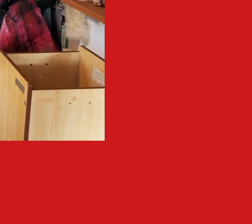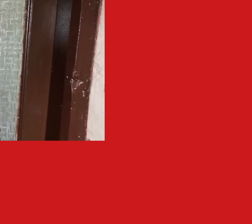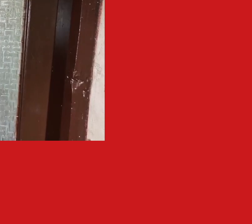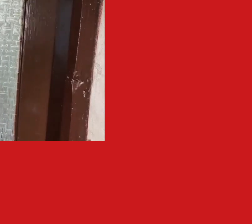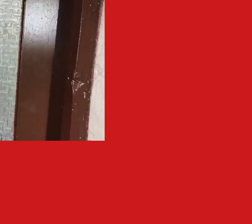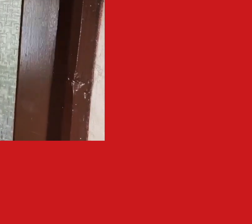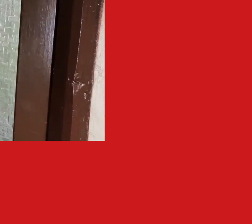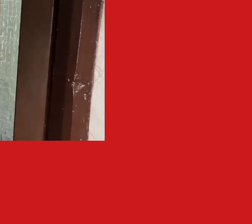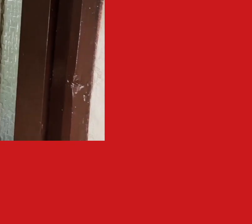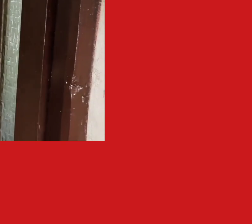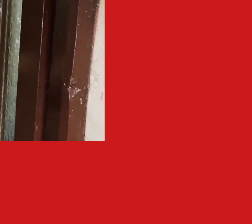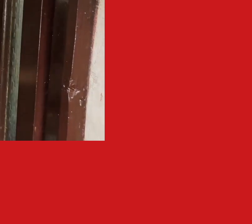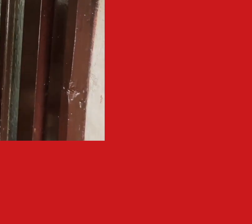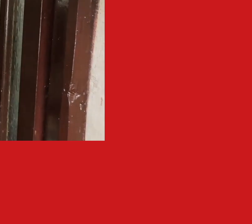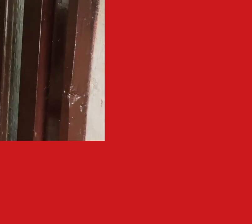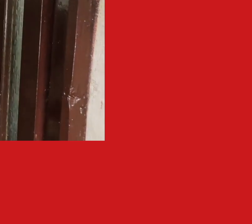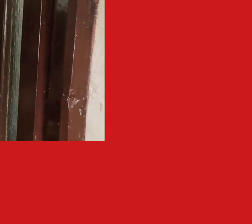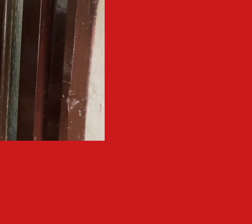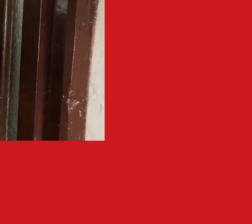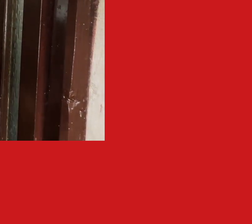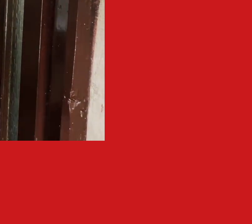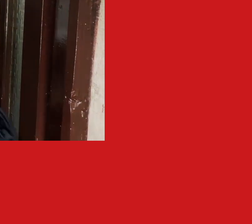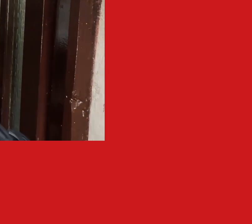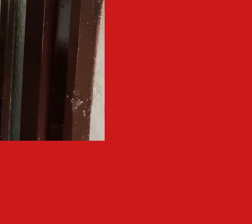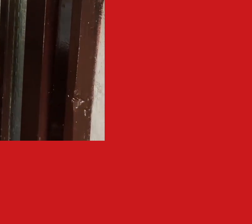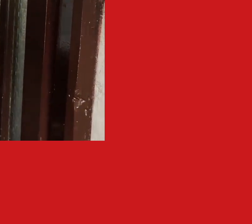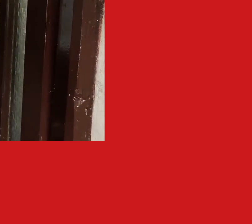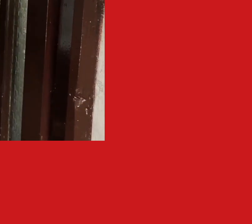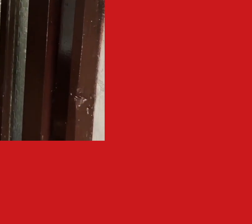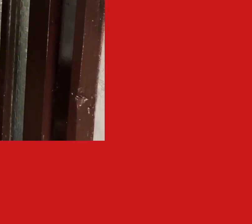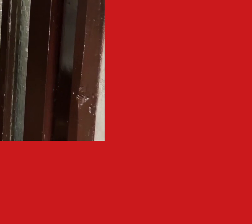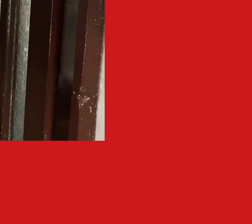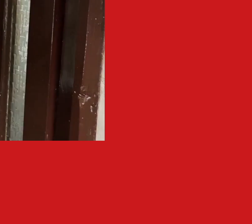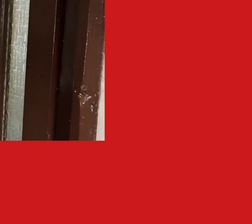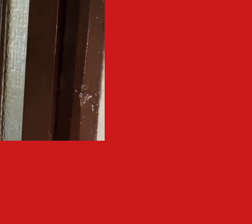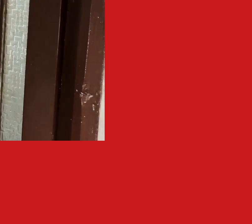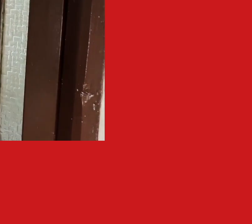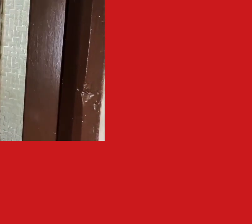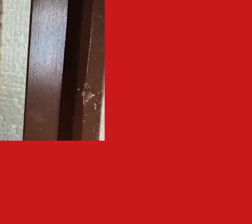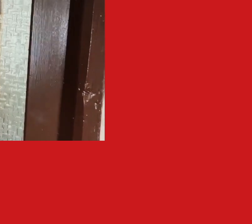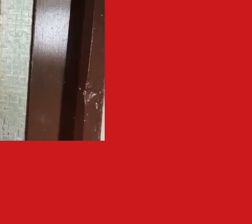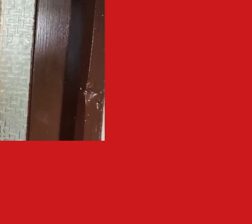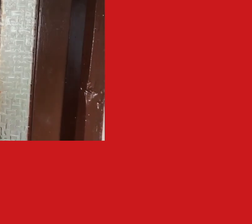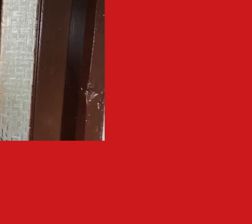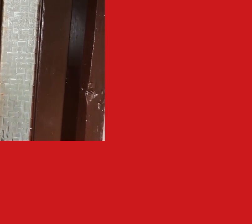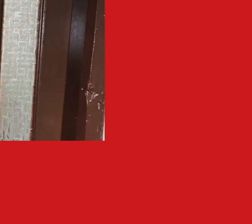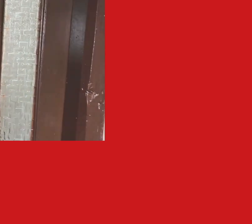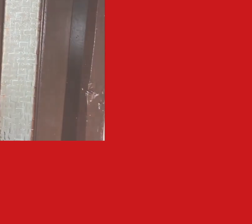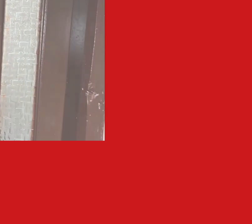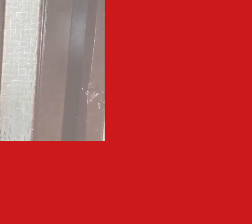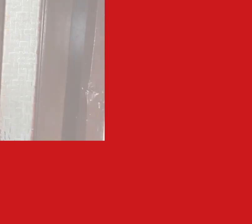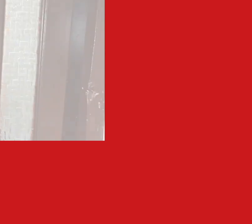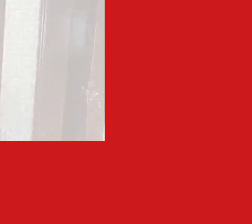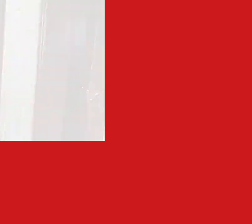Mae'r archwiliadau'n ffordd holl bwysig i ddiogelu ein cymunedau ac i atal tân rhag digwydd yn y lle cyntaf.